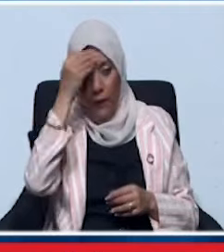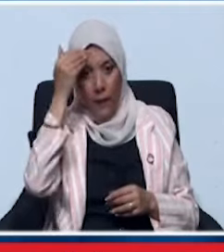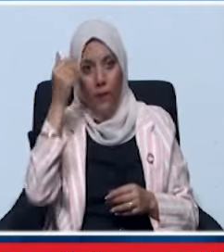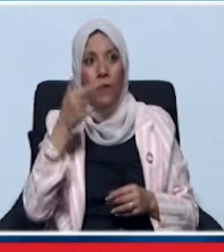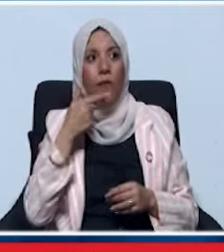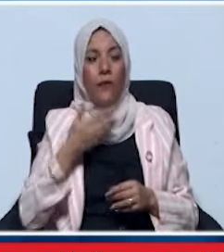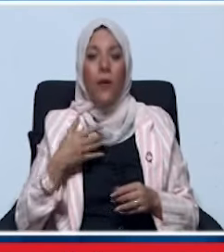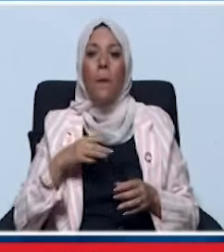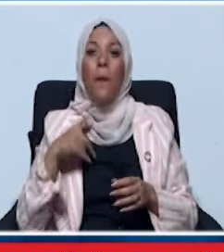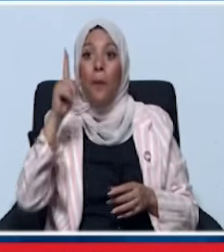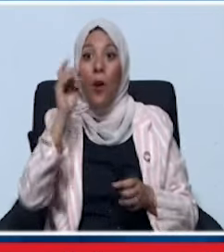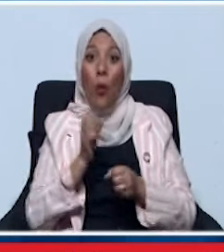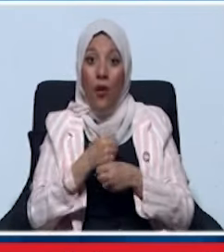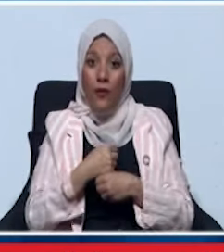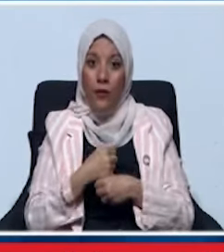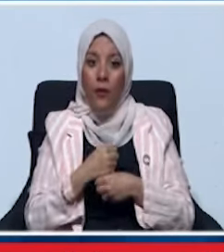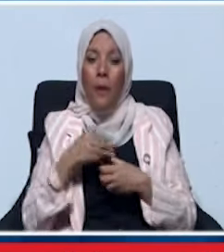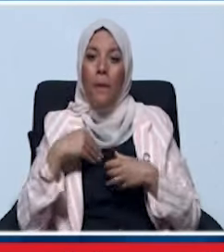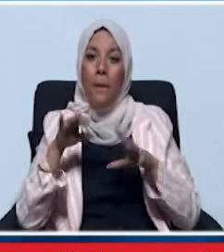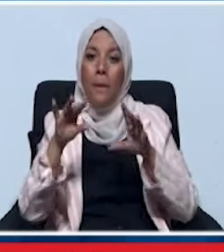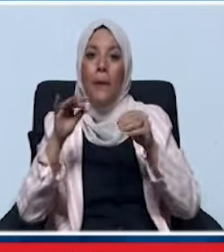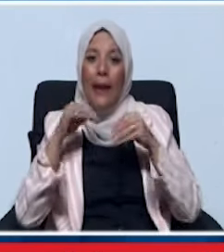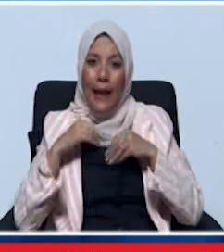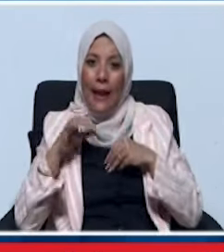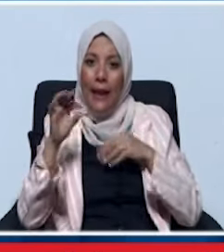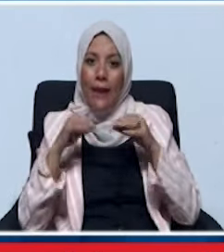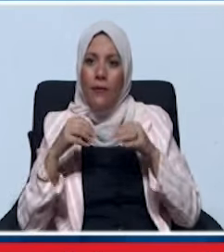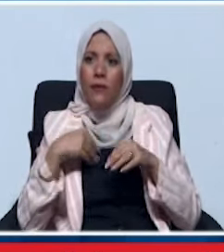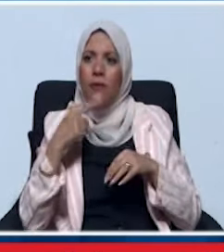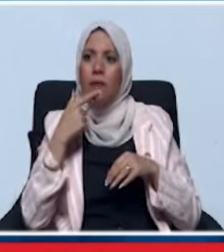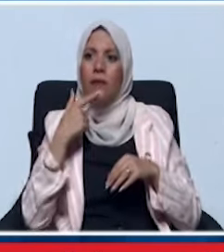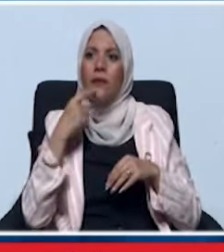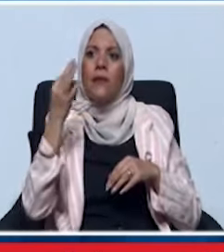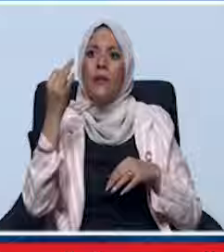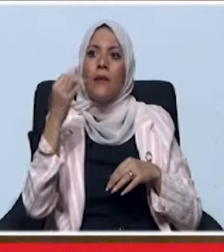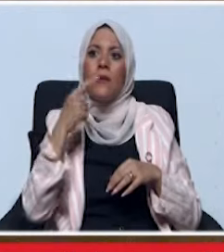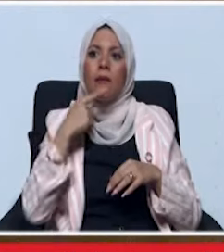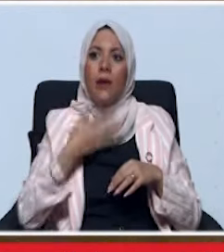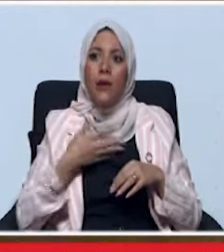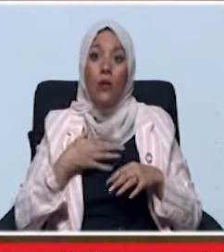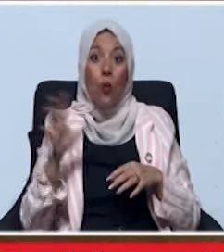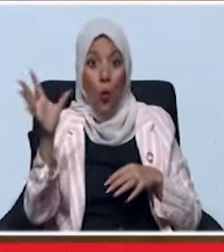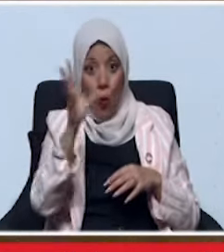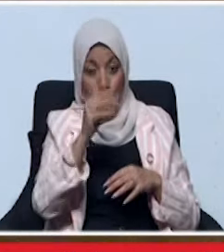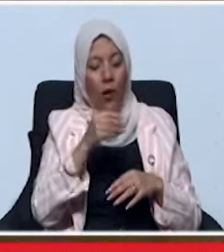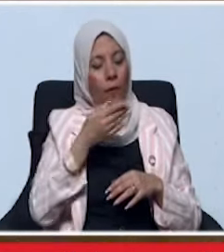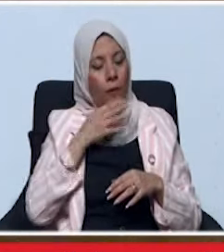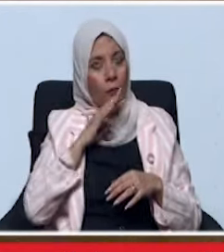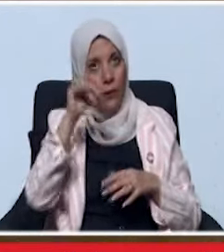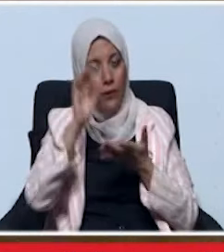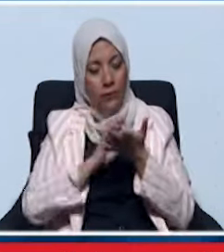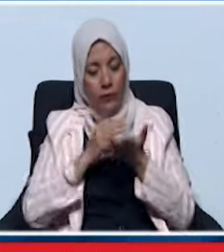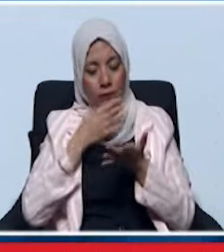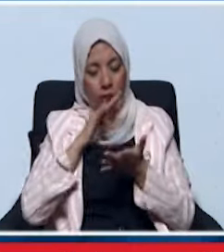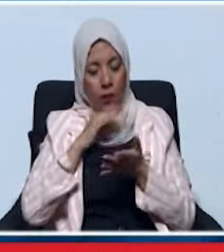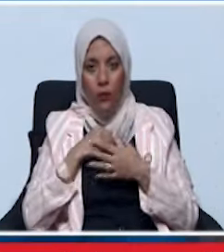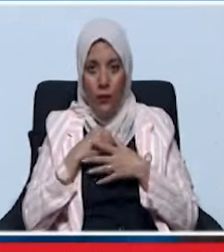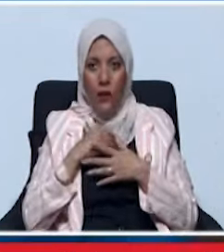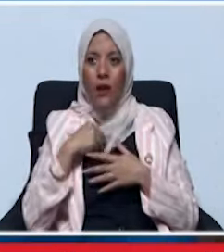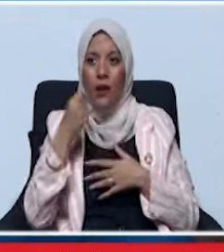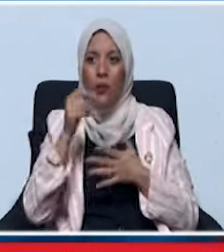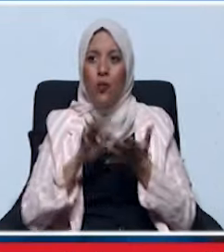التوقف، وربنا انعم عليا ان انا خدت، يمكن القران خد مني ما يقرب من 3 سنوات. انت حفظته كله؟ بفضل الله سبحانه وتعالى. ما شاء الله. انا عندي مشكله بس